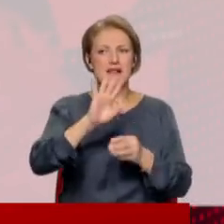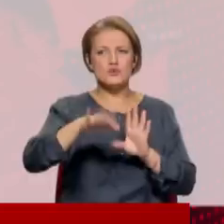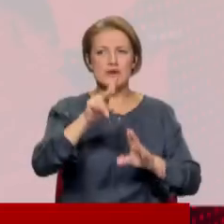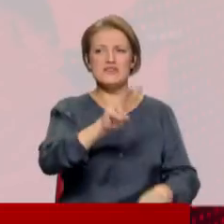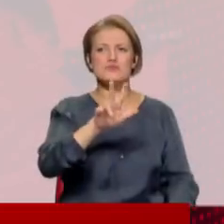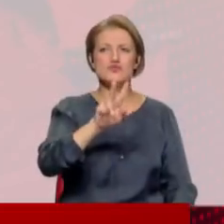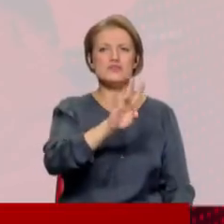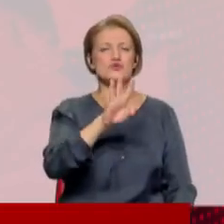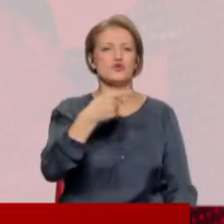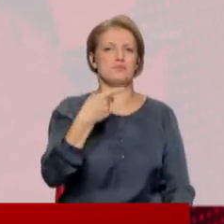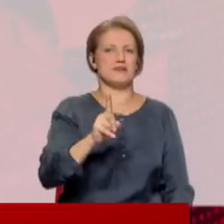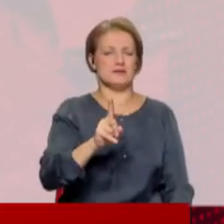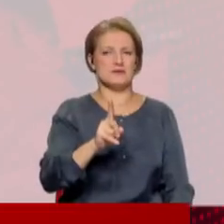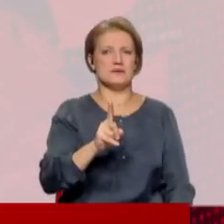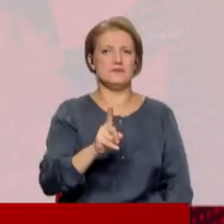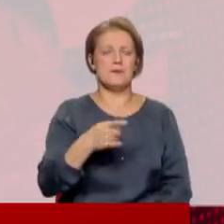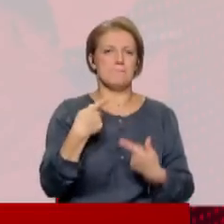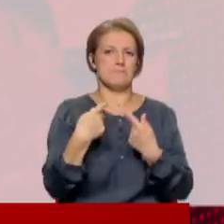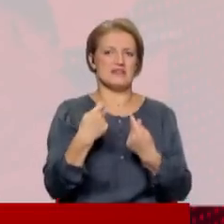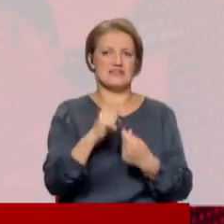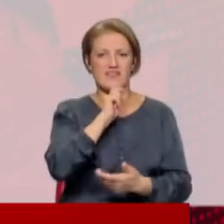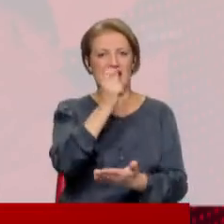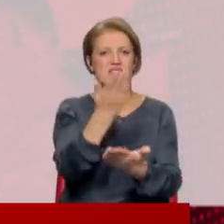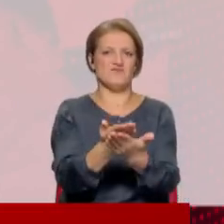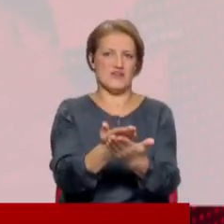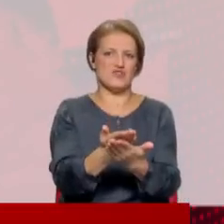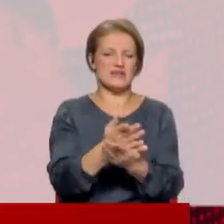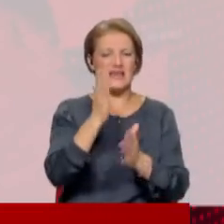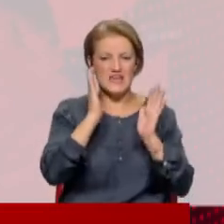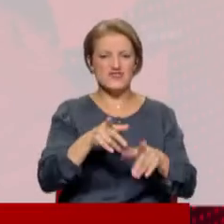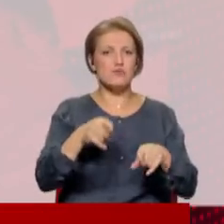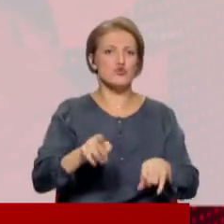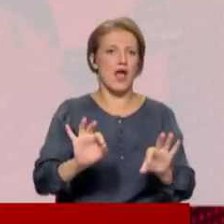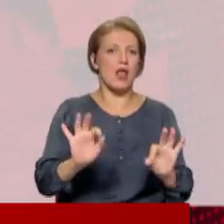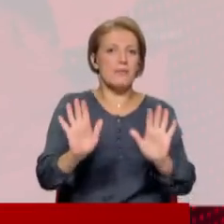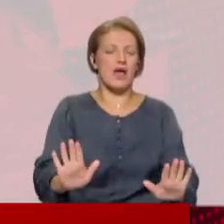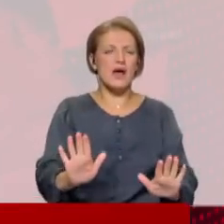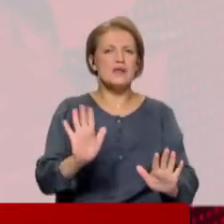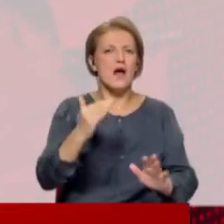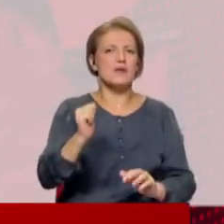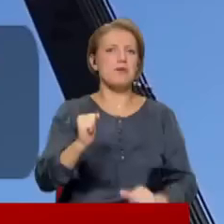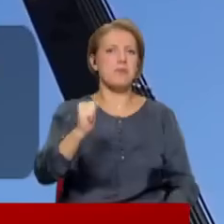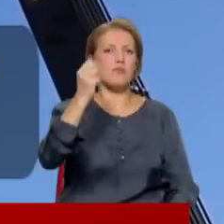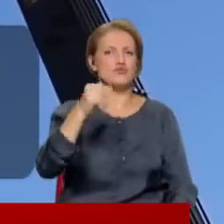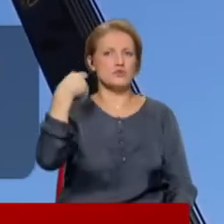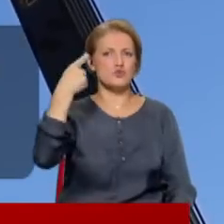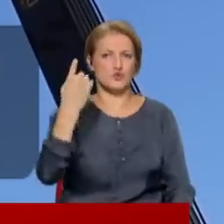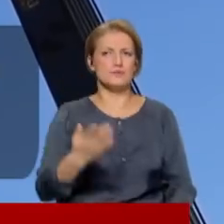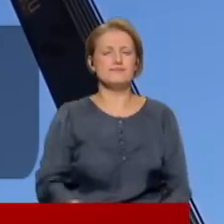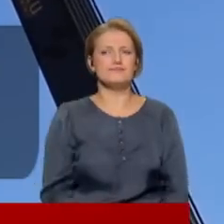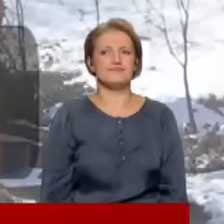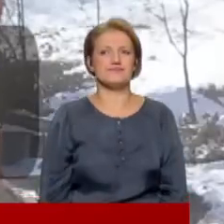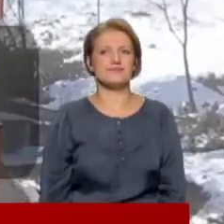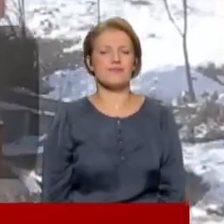22.000-23.000'lerde muhtemelen biz vatandaşlarımıza maliyet teklifinde bulunacağız. Keşke burada dursa. Bunu daha da artacağını düşünüyoruz. Eğer vatandaş